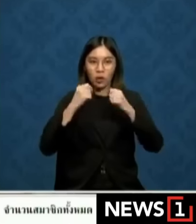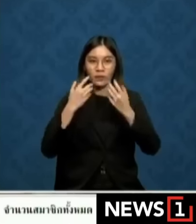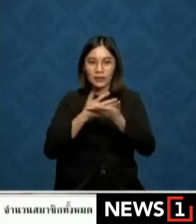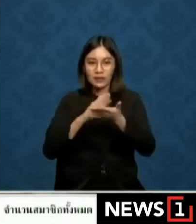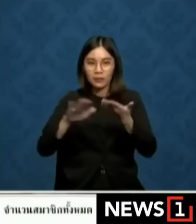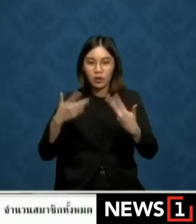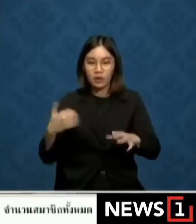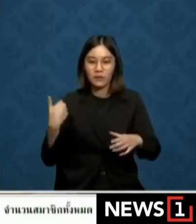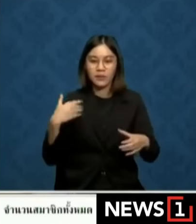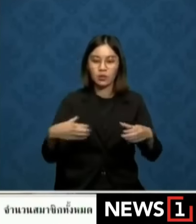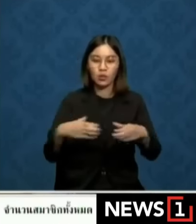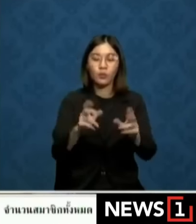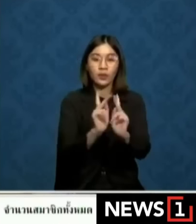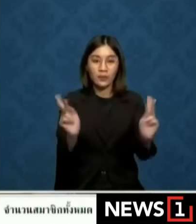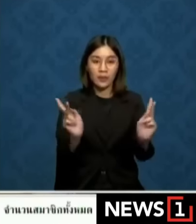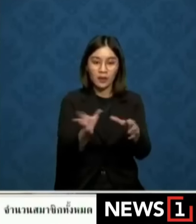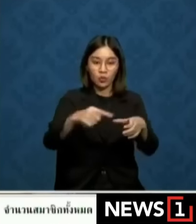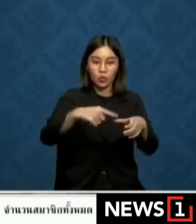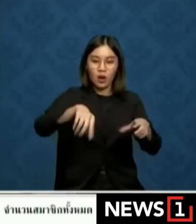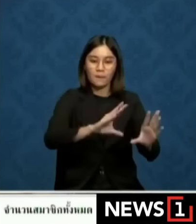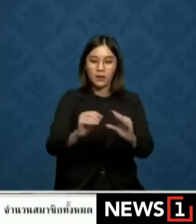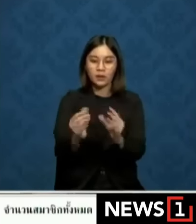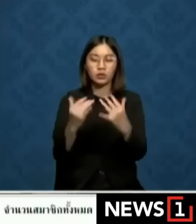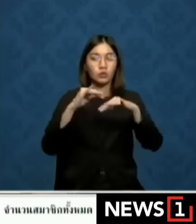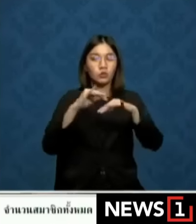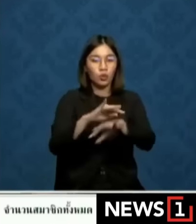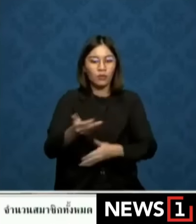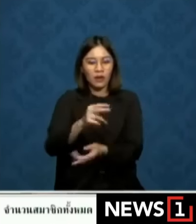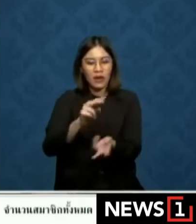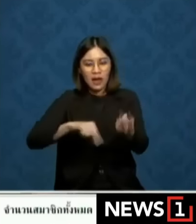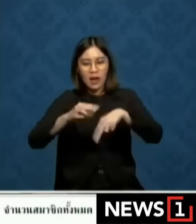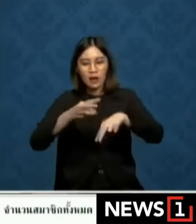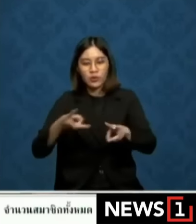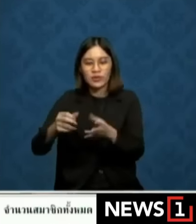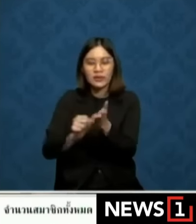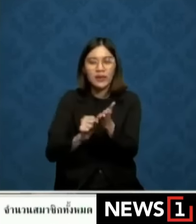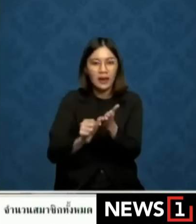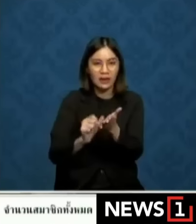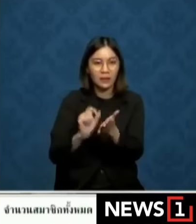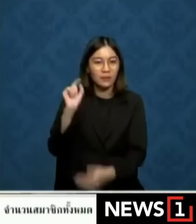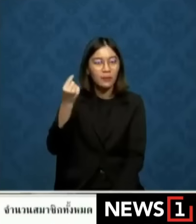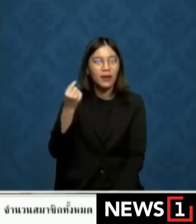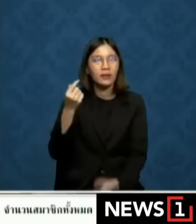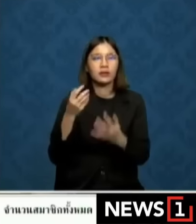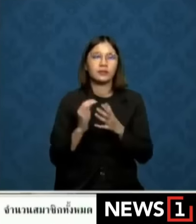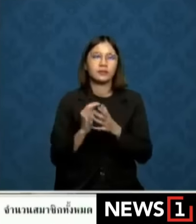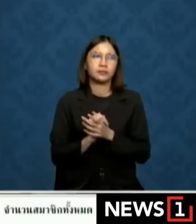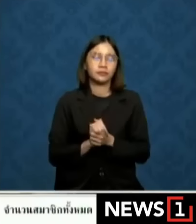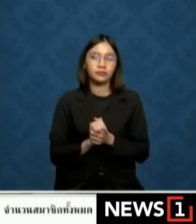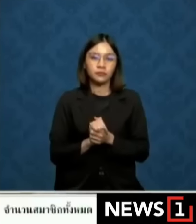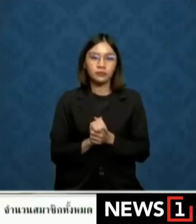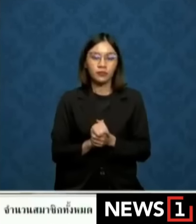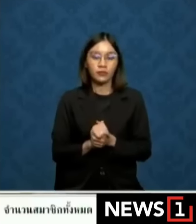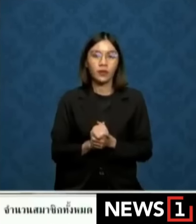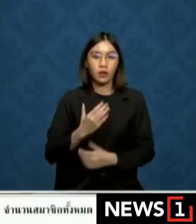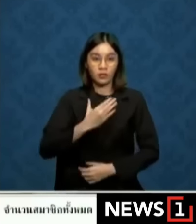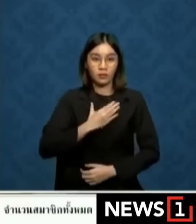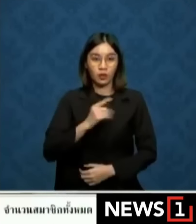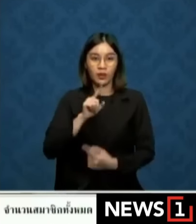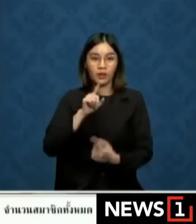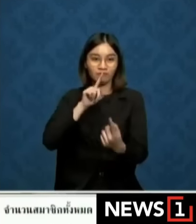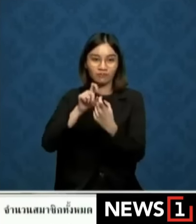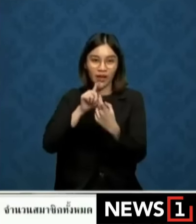าหมอคางดำระบาดเพิ่มถ้ารัฐบาลไม่เสนอรัฐบาลคางเหลืองแน่นอนยกตัวอย่างเรื่องในทุนเขาก็ไม่ก